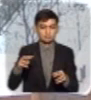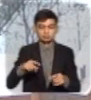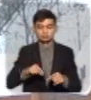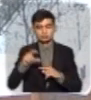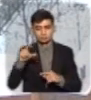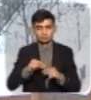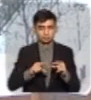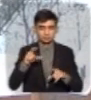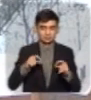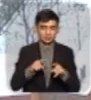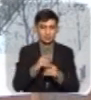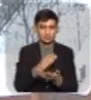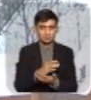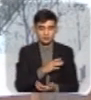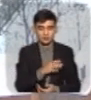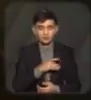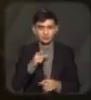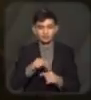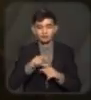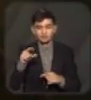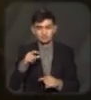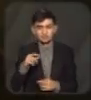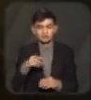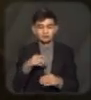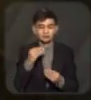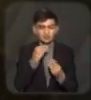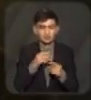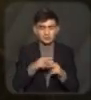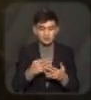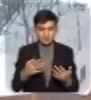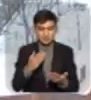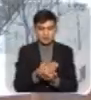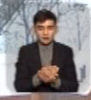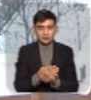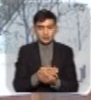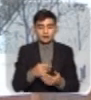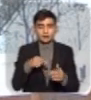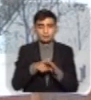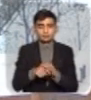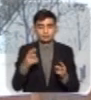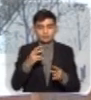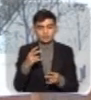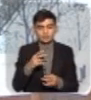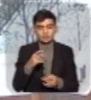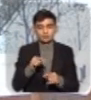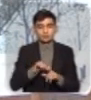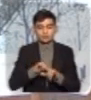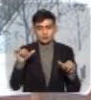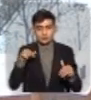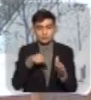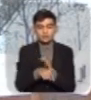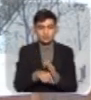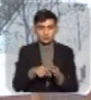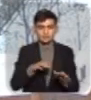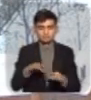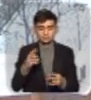колебания импортируемых цен, на повышение импорта. Но я бы предлагала, вот еще раз подчеркну, увеличивать внутреннее